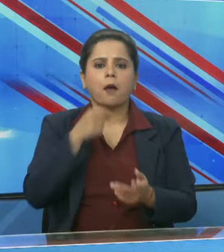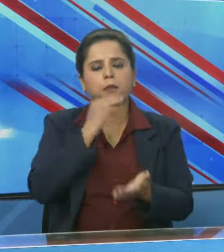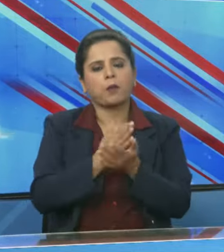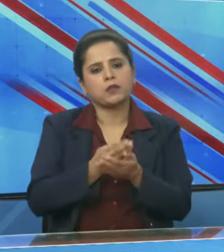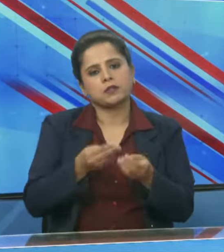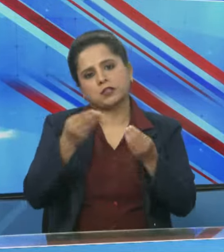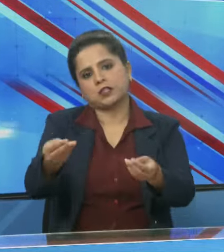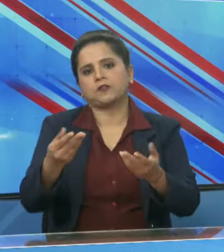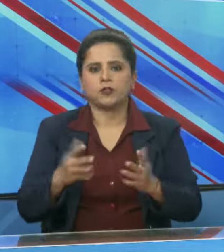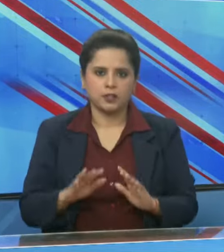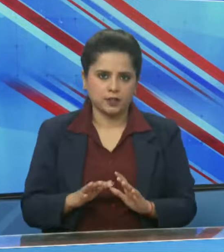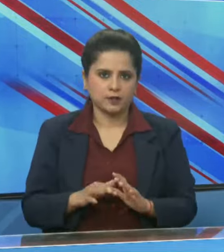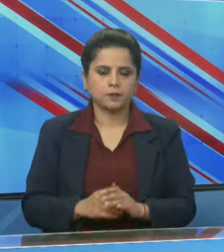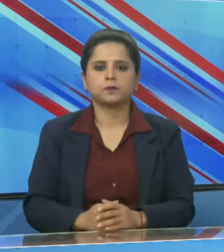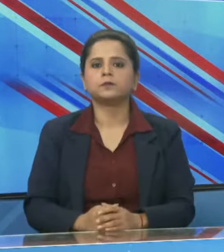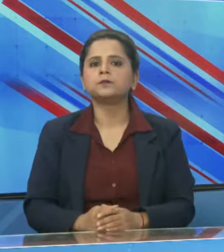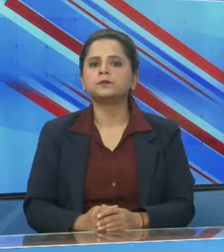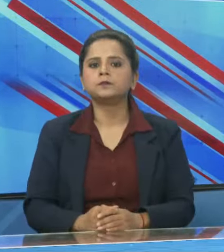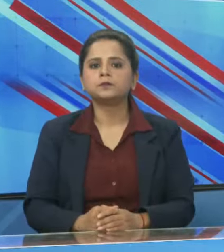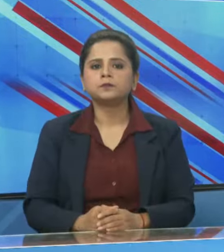थी।